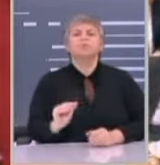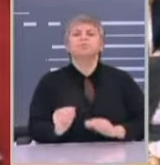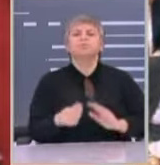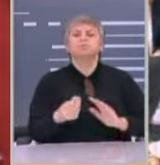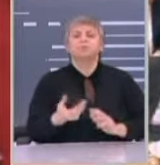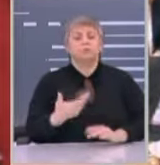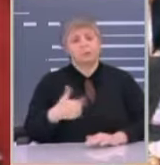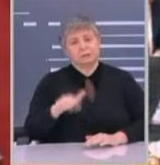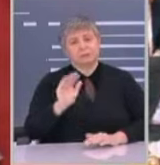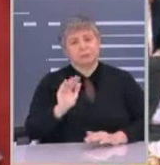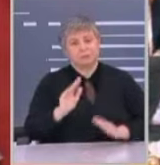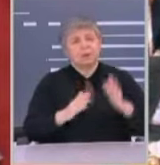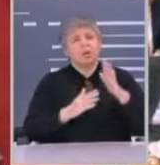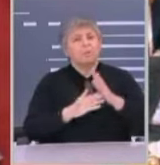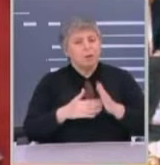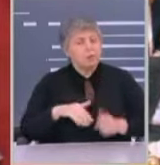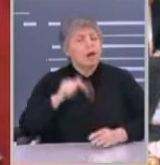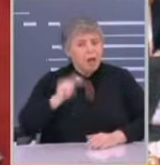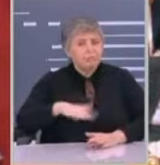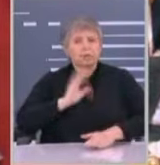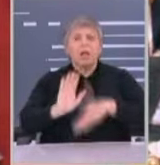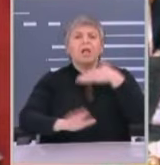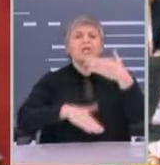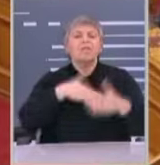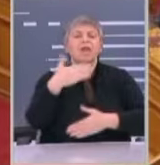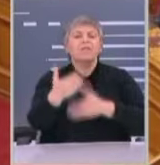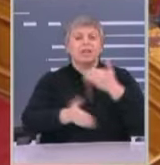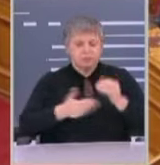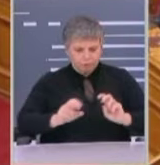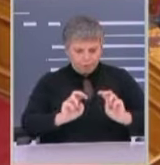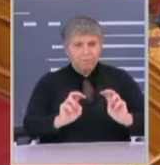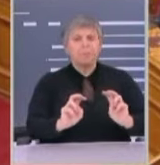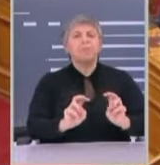αυτή την ωραία διαδικασία. Αυτό που ανέκυψε είναι ναι,